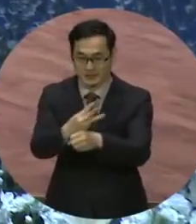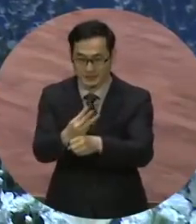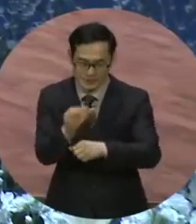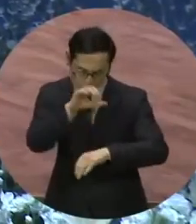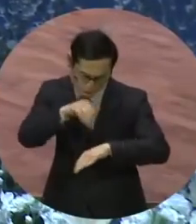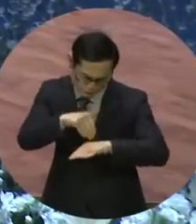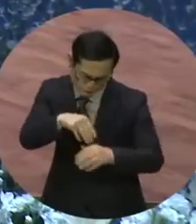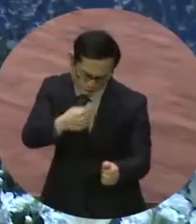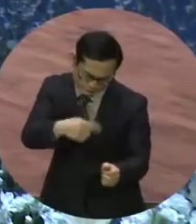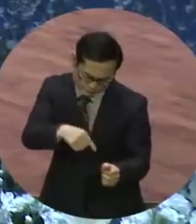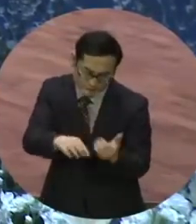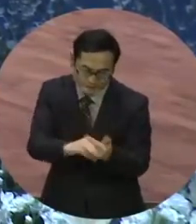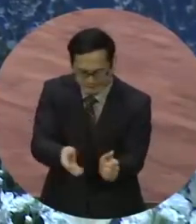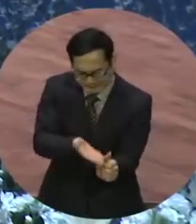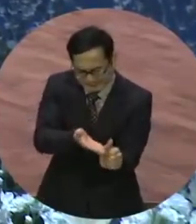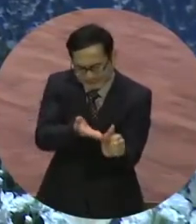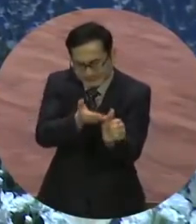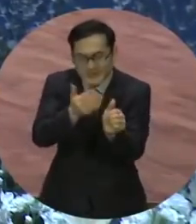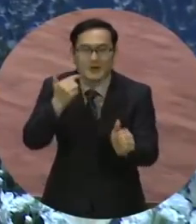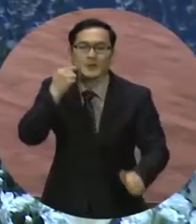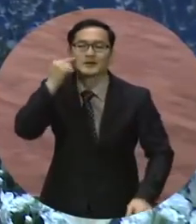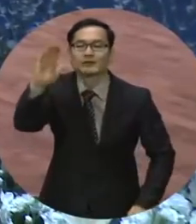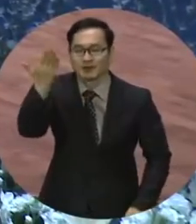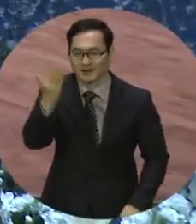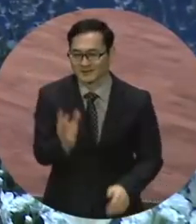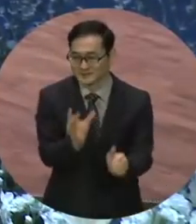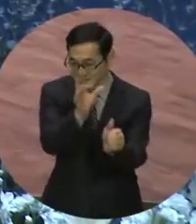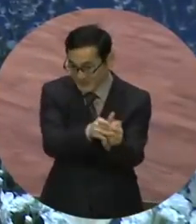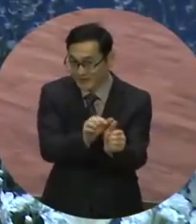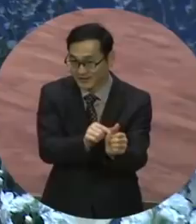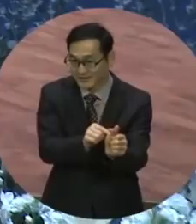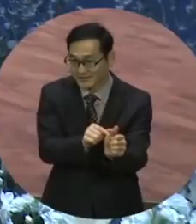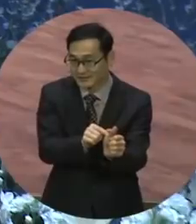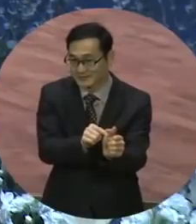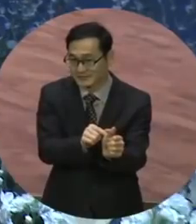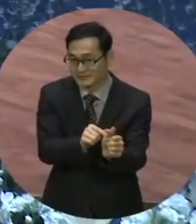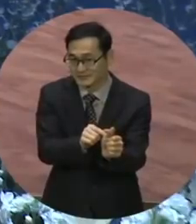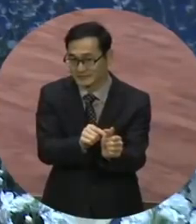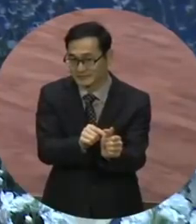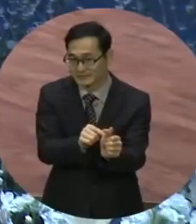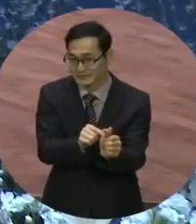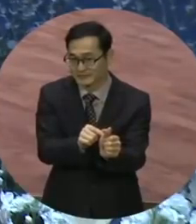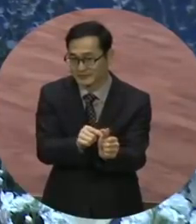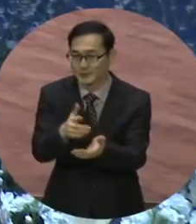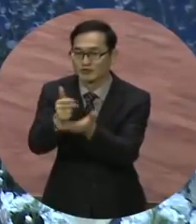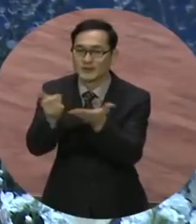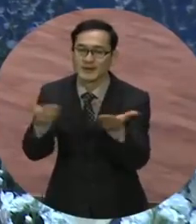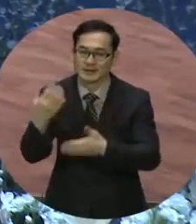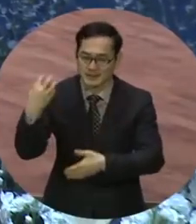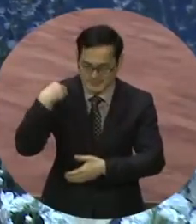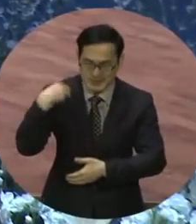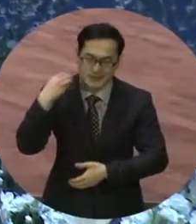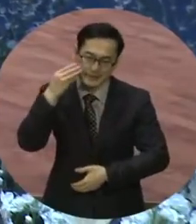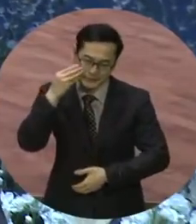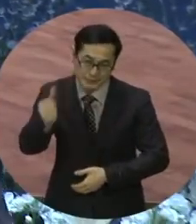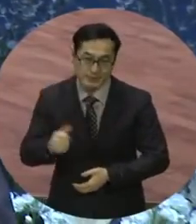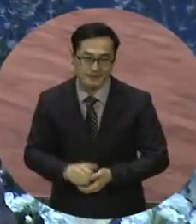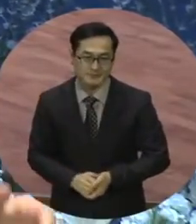바로 목사 되는 거예요. 사도로 나가는 겁니다. 그래서 예수님이 가르친 이 시스템이에요. 여러분들이요, 신앙생활